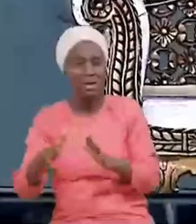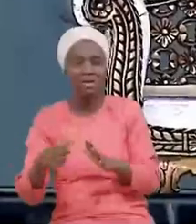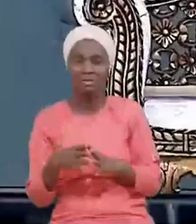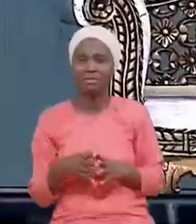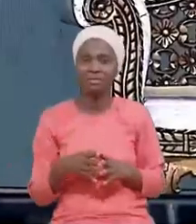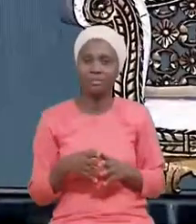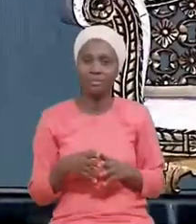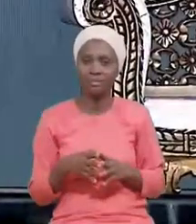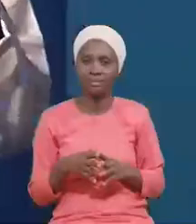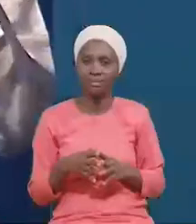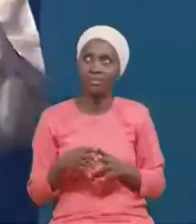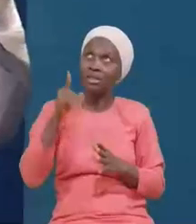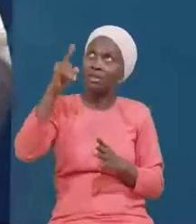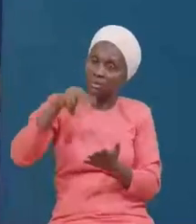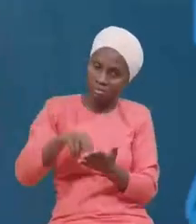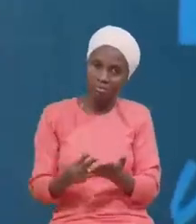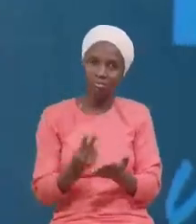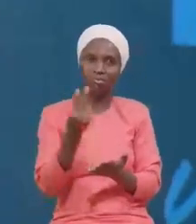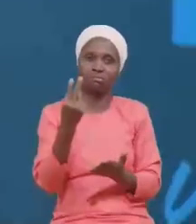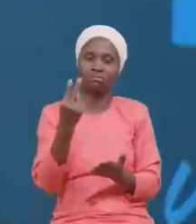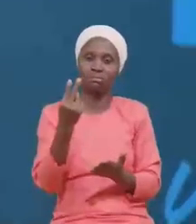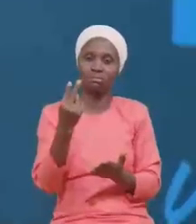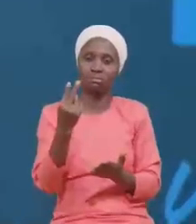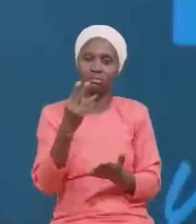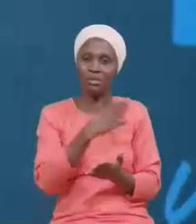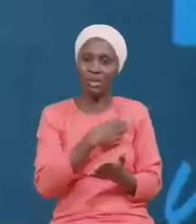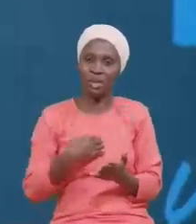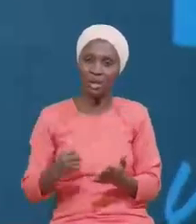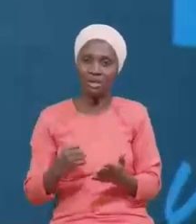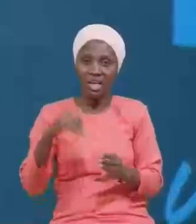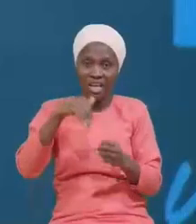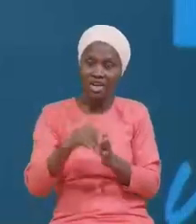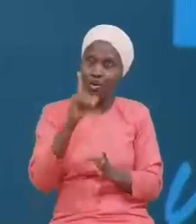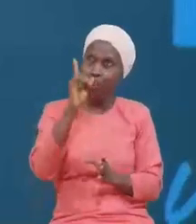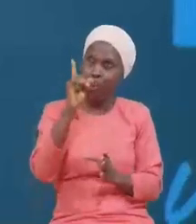Il se lève. Et un seul mot.